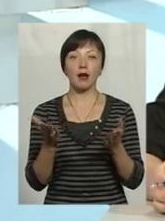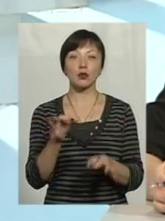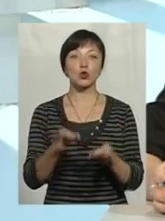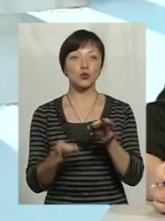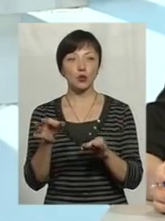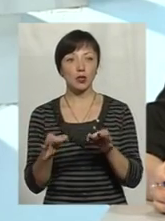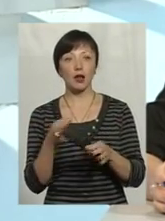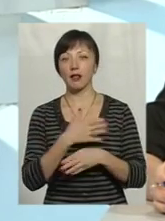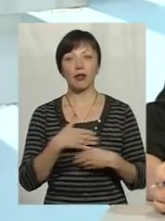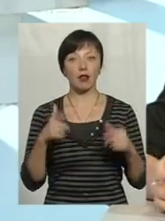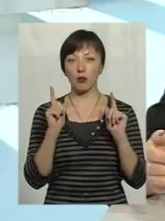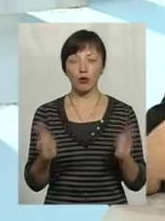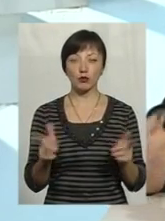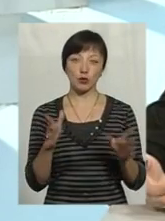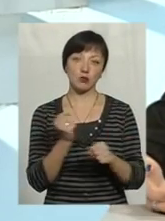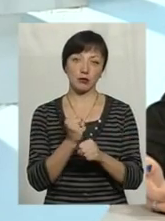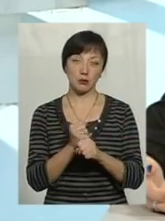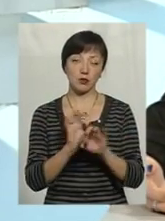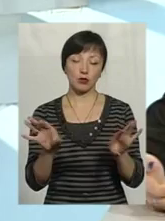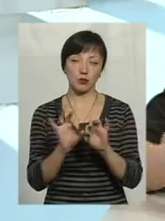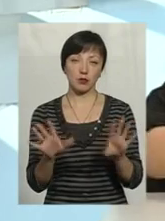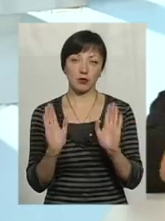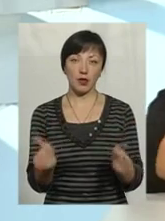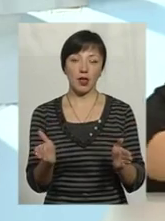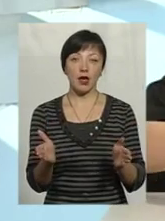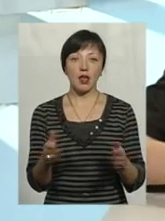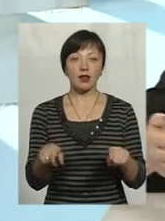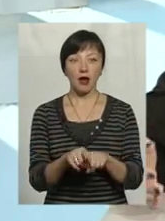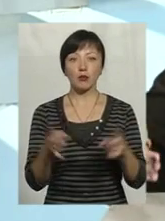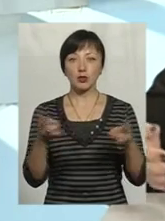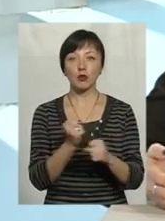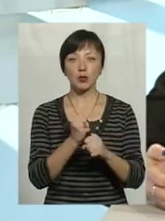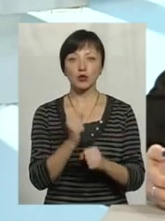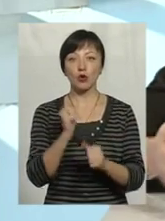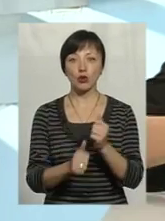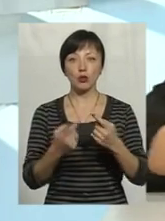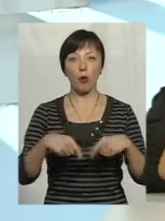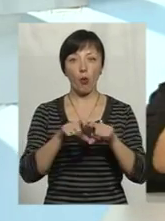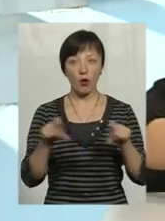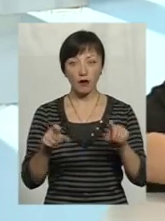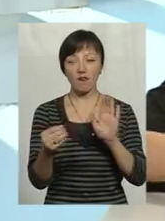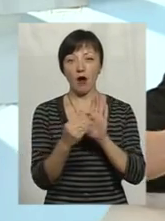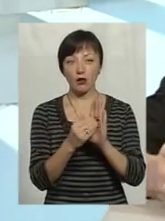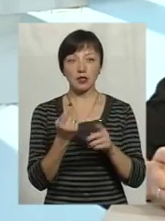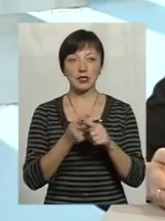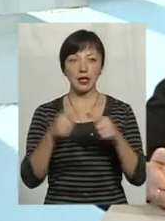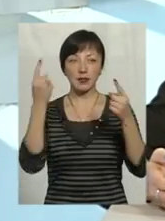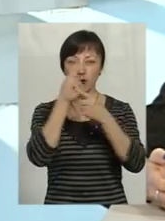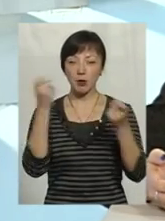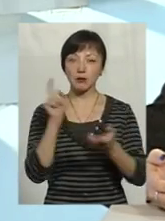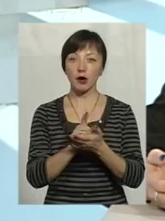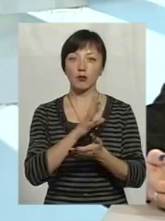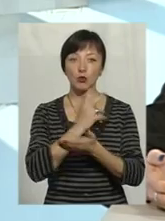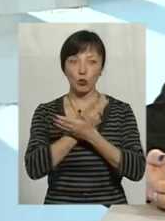судді не погодилися, і будемо про це також розповідати. І так потрібно робити з кожним органом, вказувати, що ця інформація має